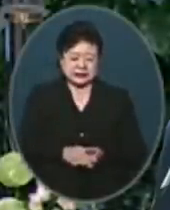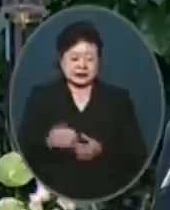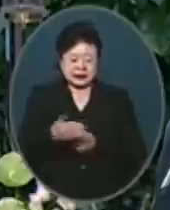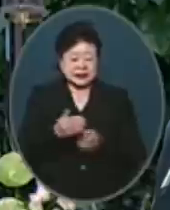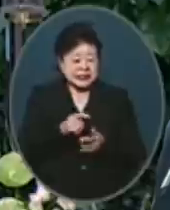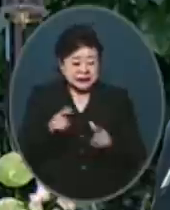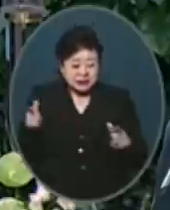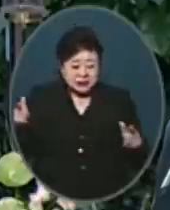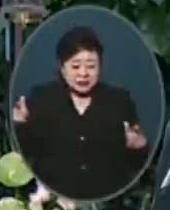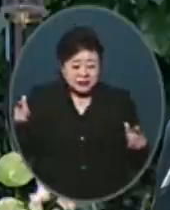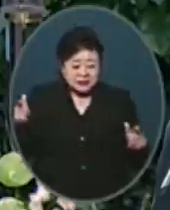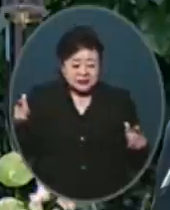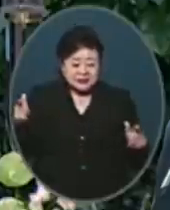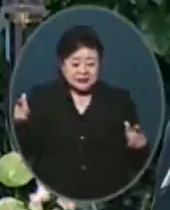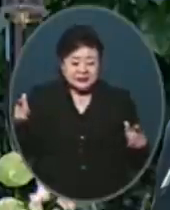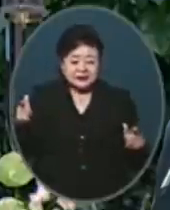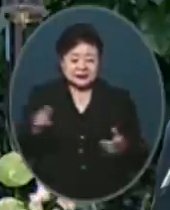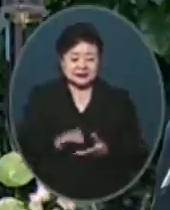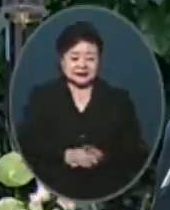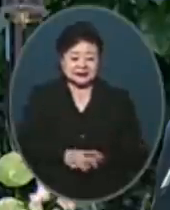쌓이지 않는 것은